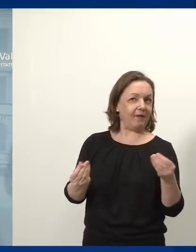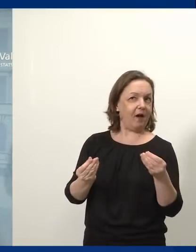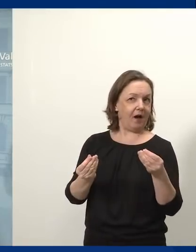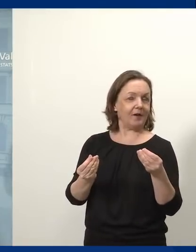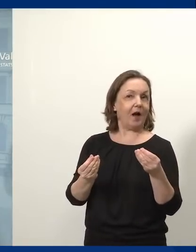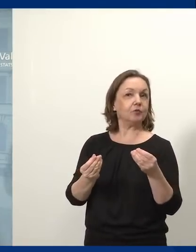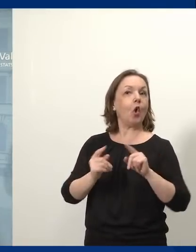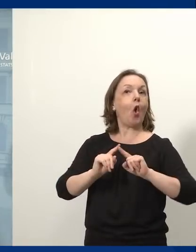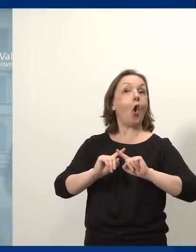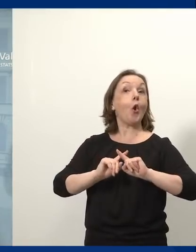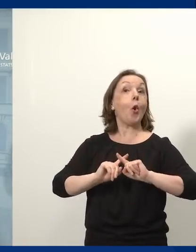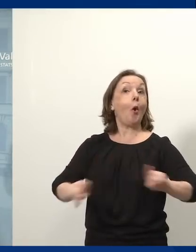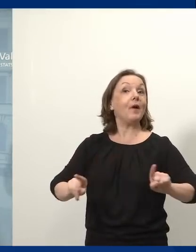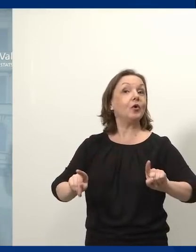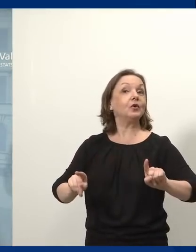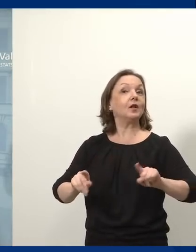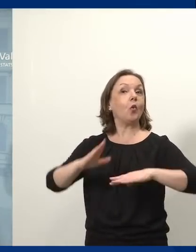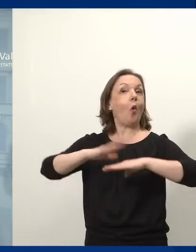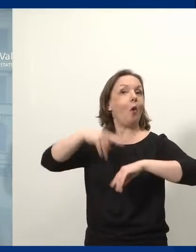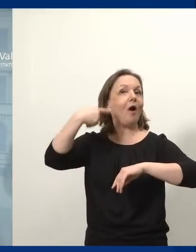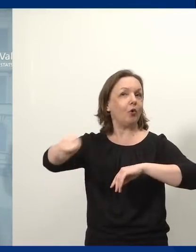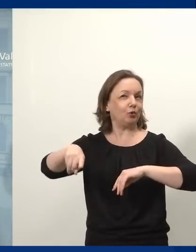nopeutetun lomautusmenettelyn ottaa jälleen käyttöön?